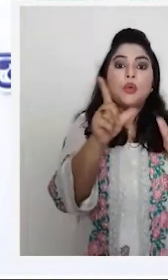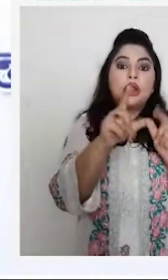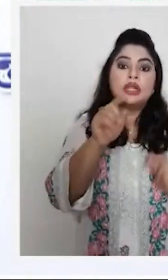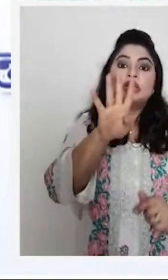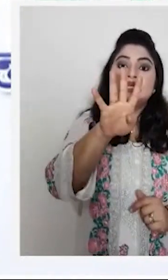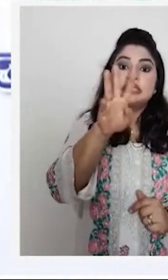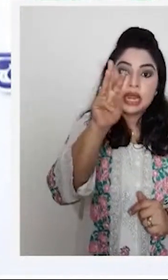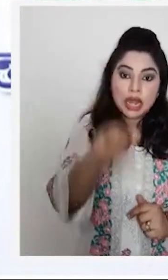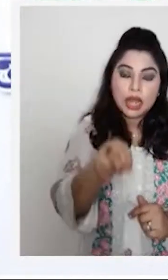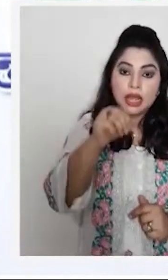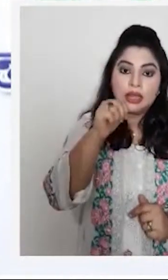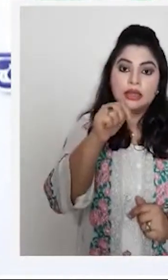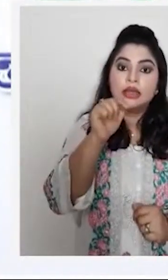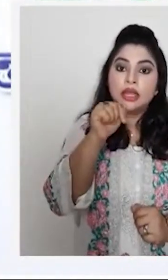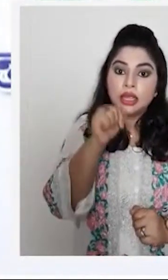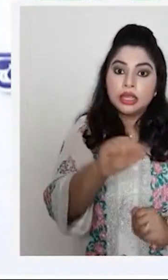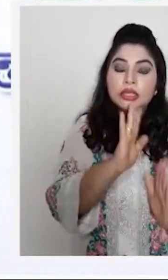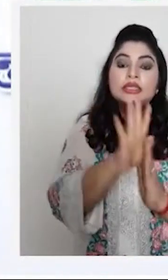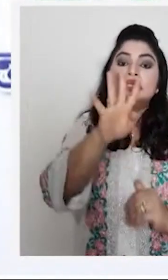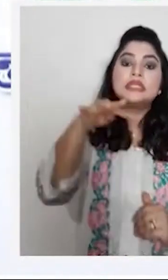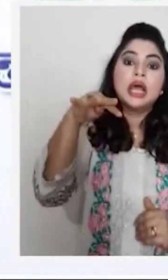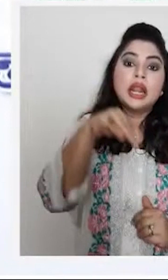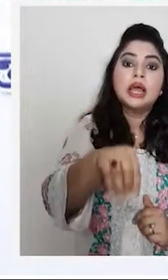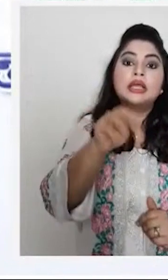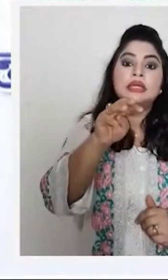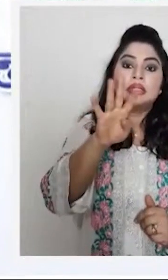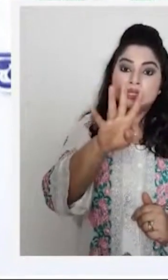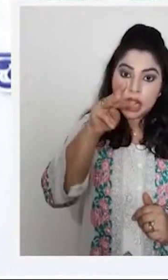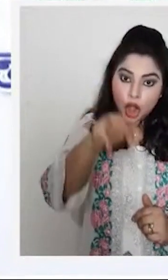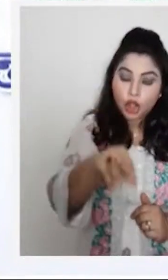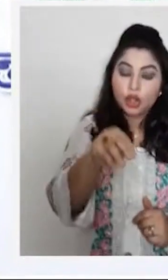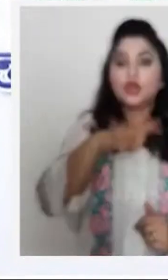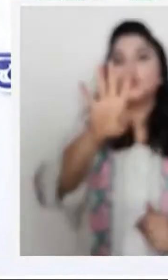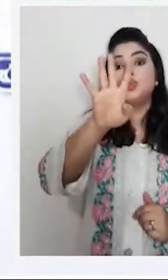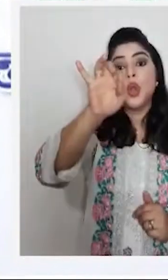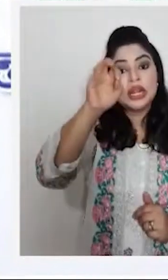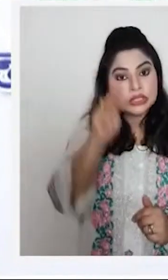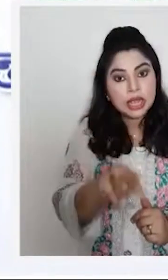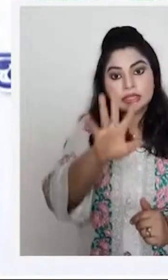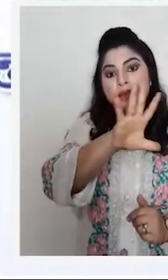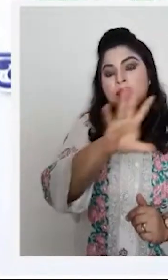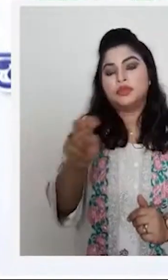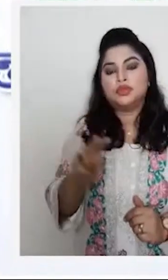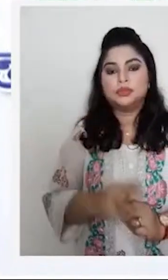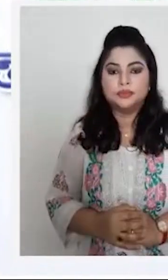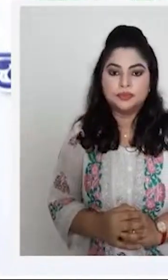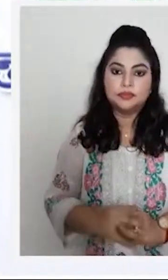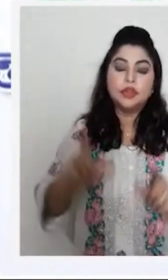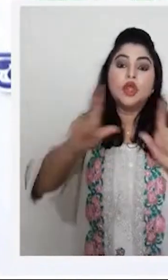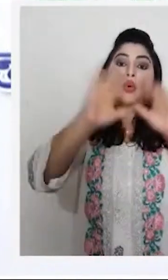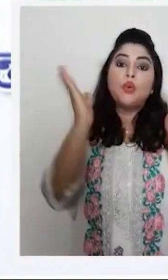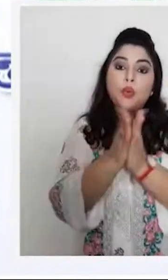80,61,550 জন। মৃত্যুবরণ করেছেন বিশ্বে 5,494 জন এবং এ পর্যন্ত মৃত্যুবরণ করেছেন